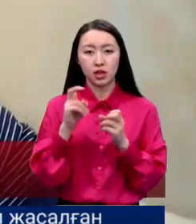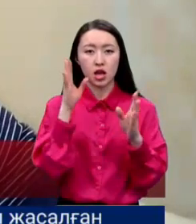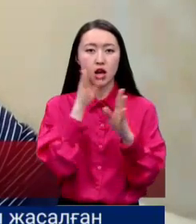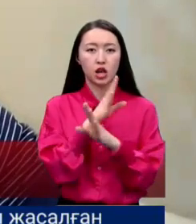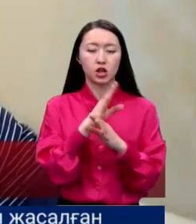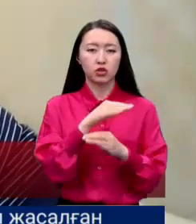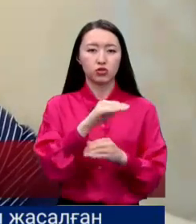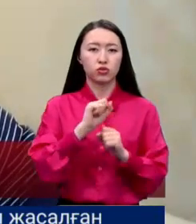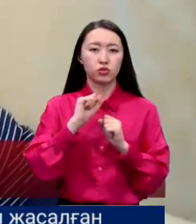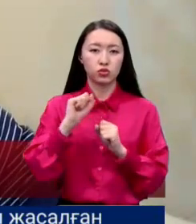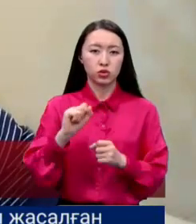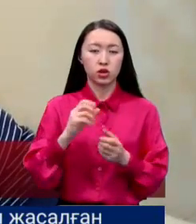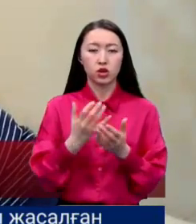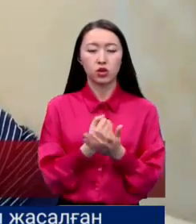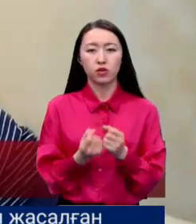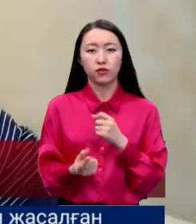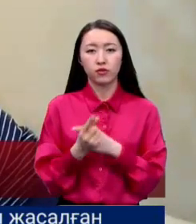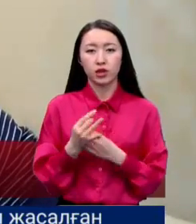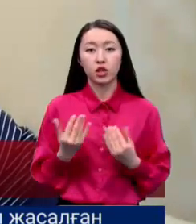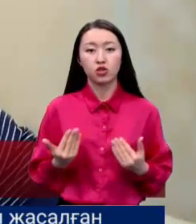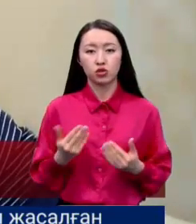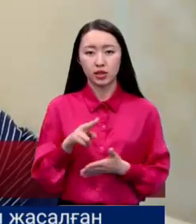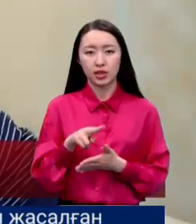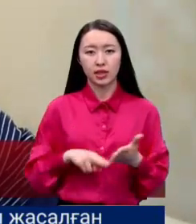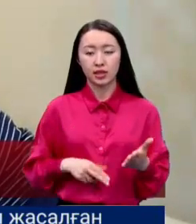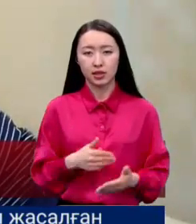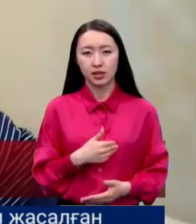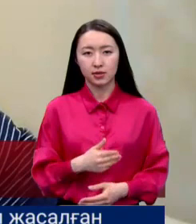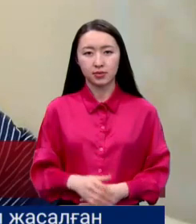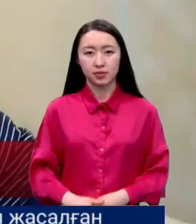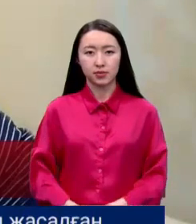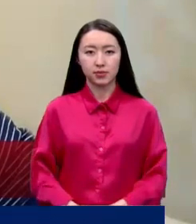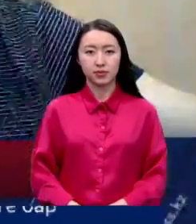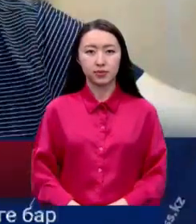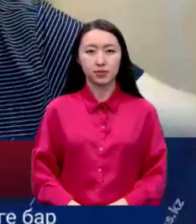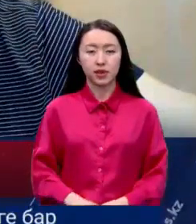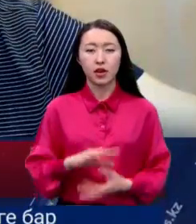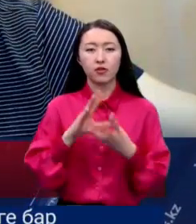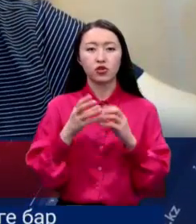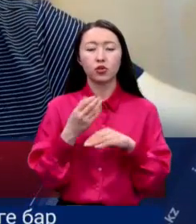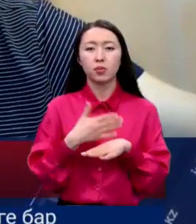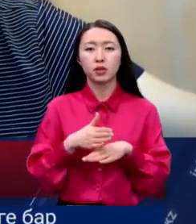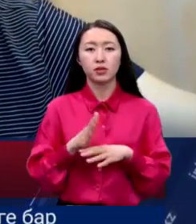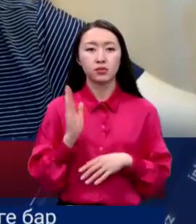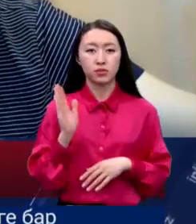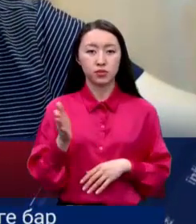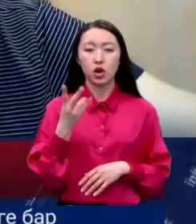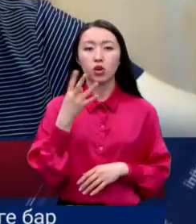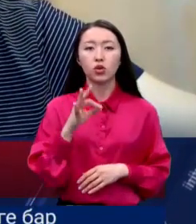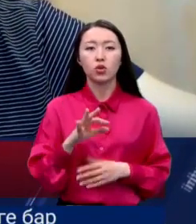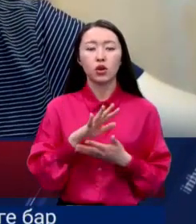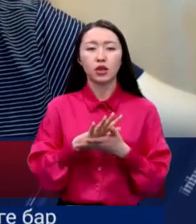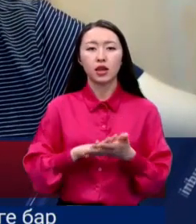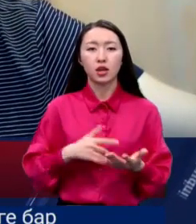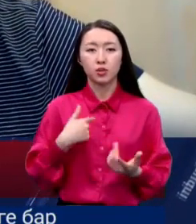проект, который вполне себе может возникнуть и сейчас пытается зарегистрироваться. То есть все придет в процессе. Но вот не придем ли мы